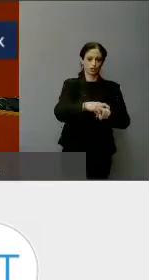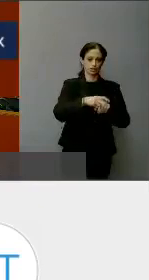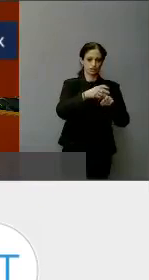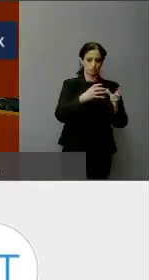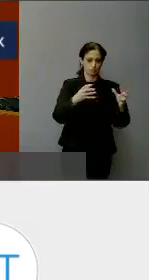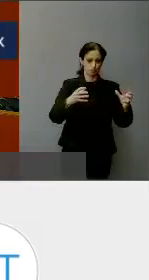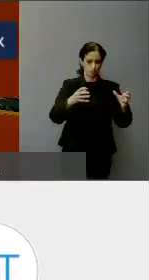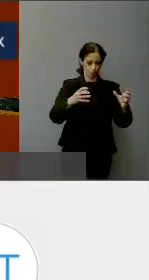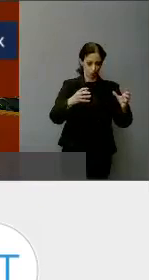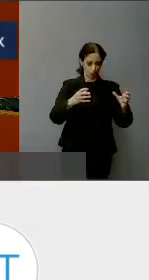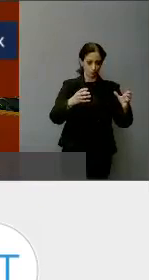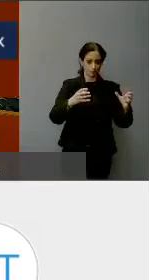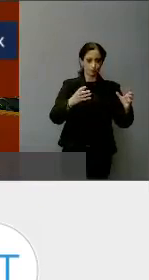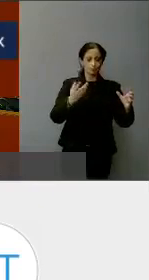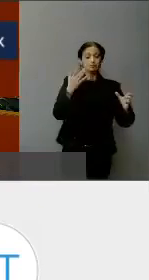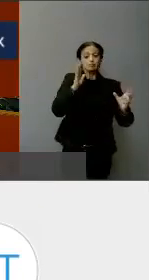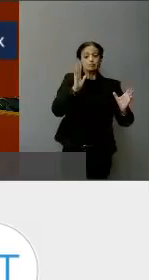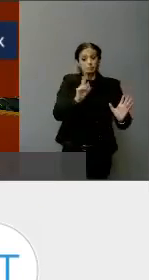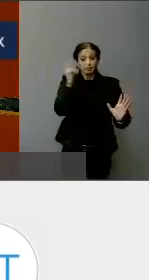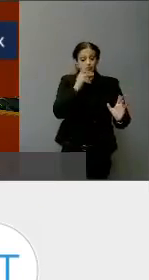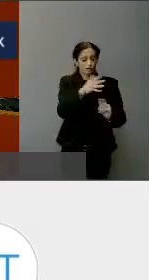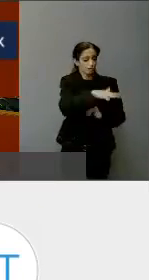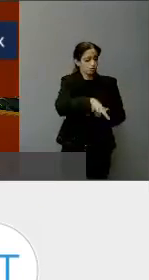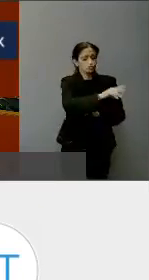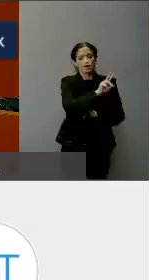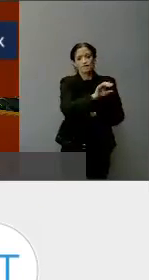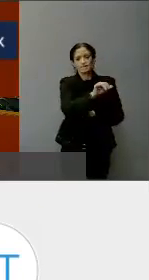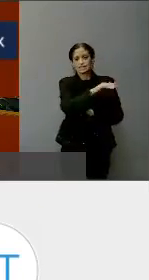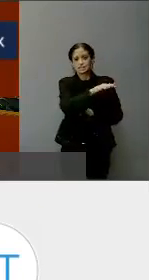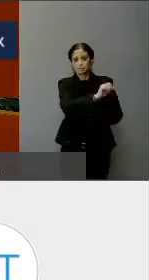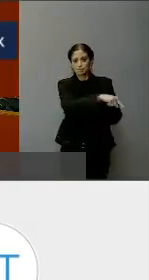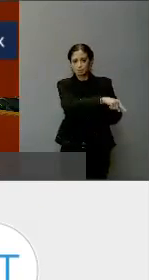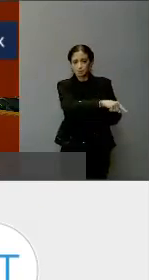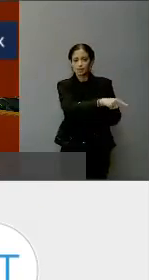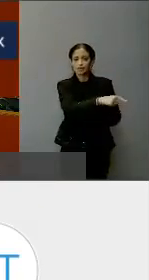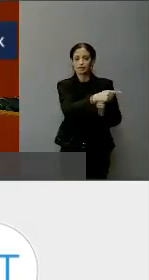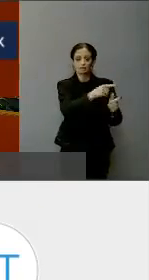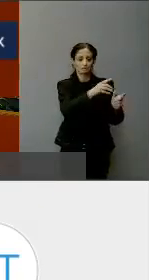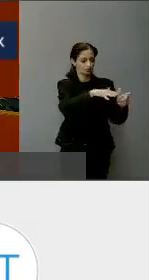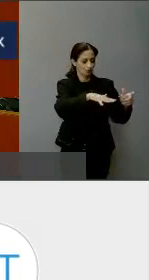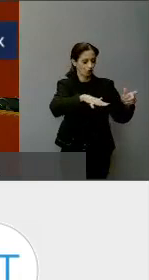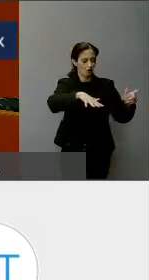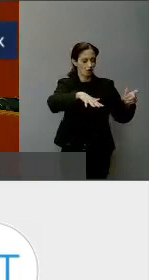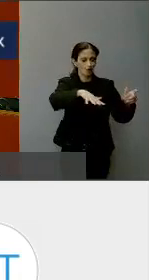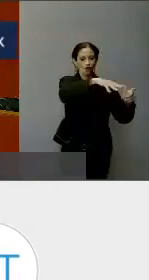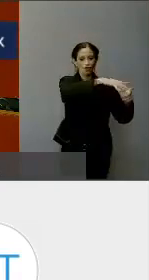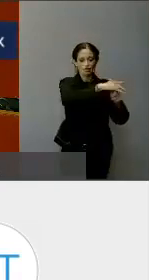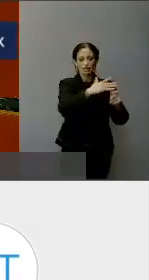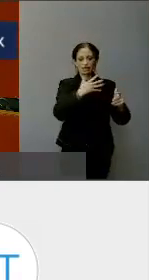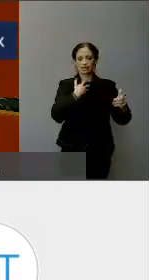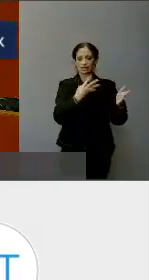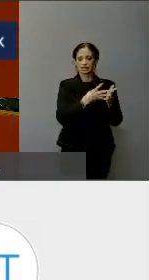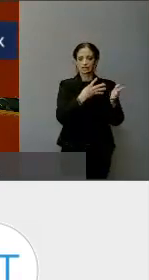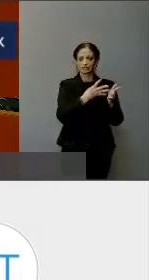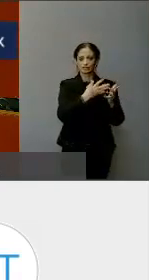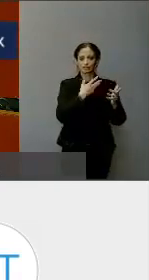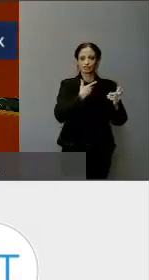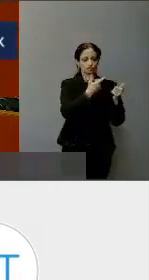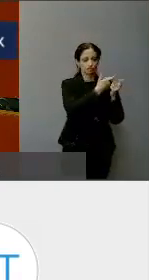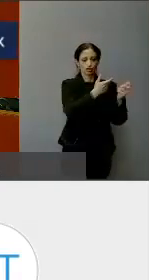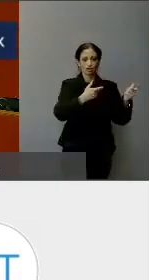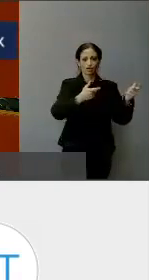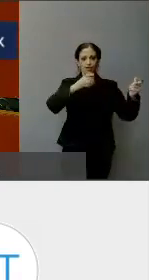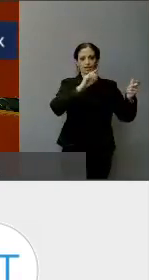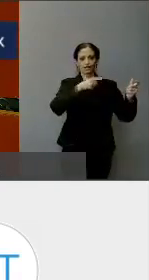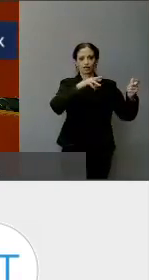tenuto che voglio dire la zona della vesima sono le zone della vedremo sono interferite dal tracciato dalla gronda di ponente